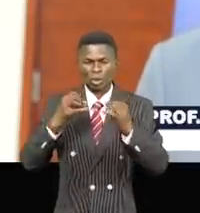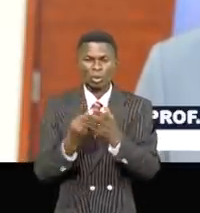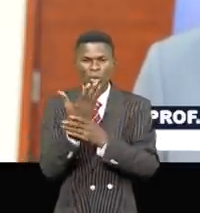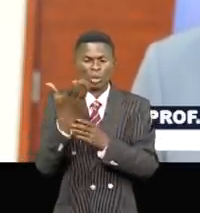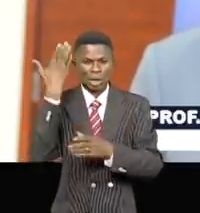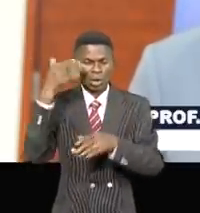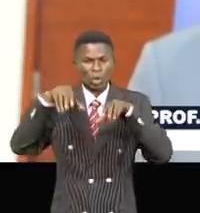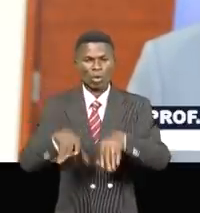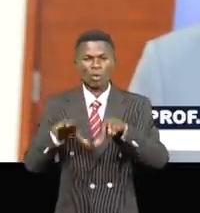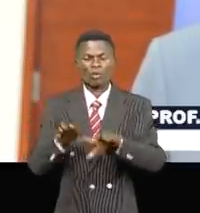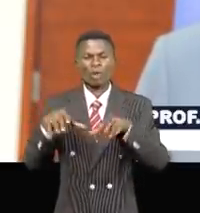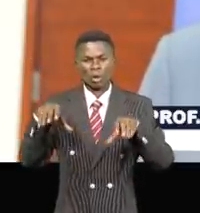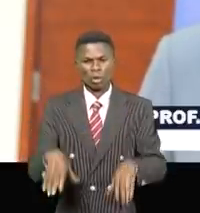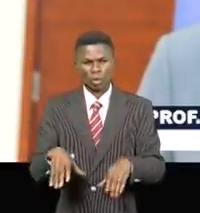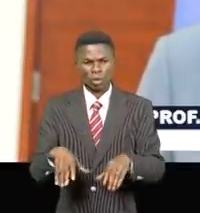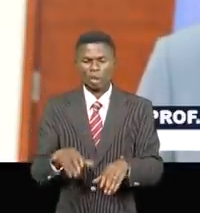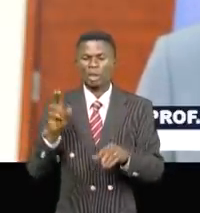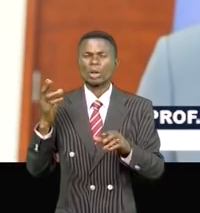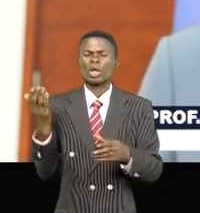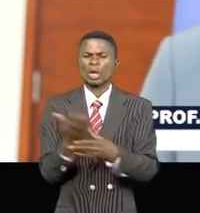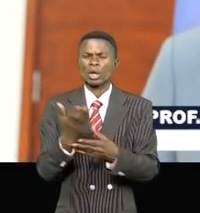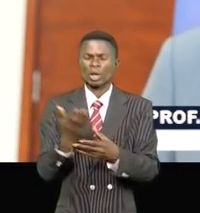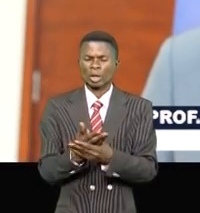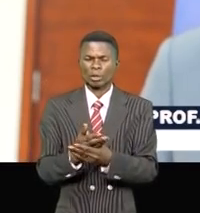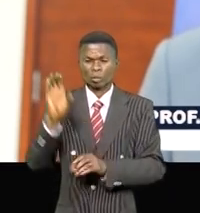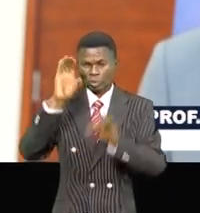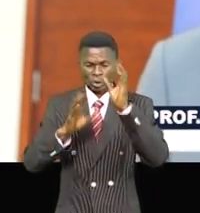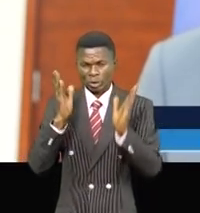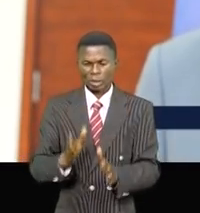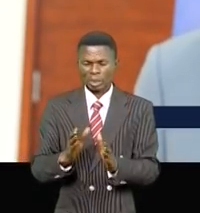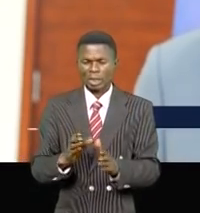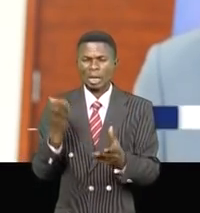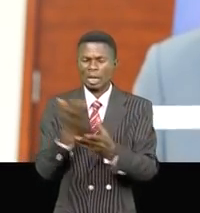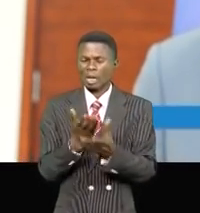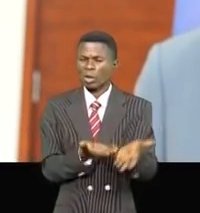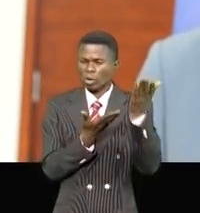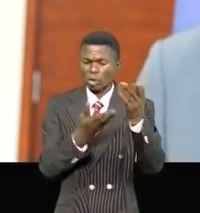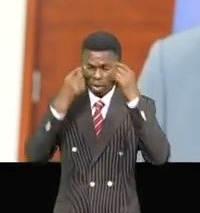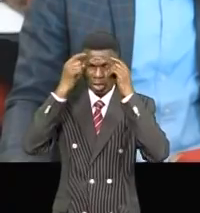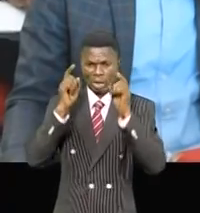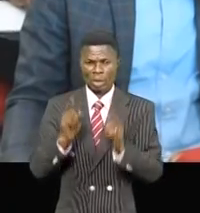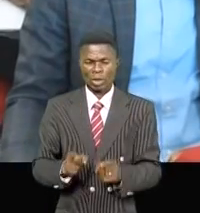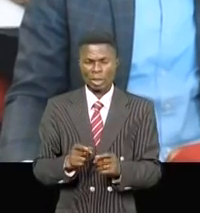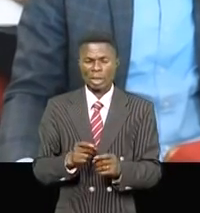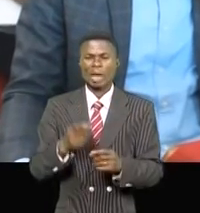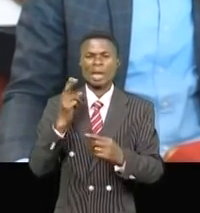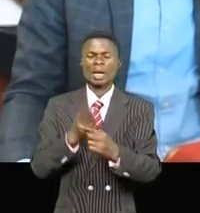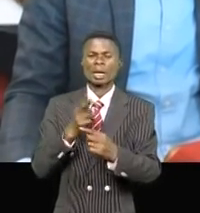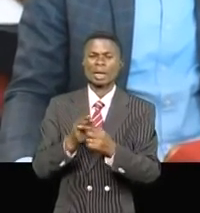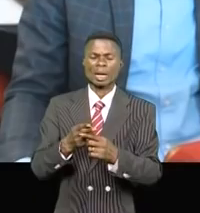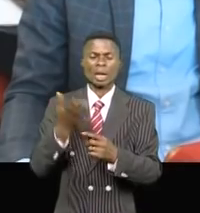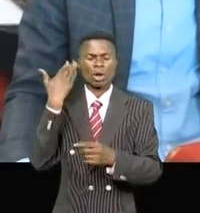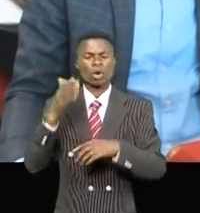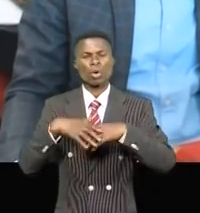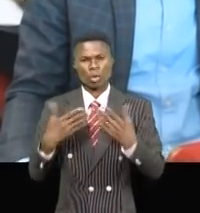eau du bassin du Congo, un outil scientifique et un outil d'aide à la prise de décision des gestions intégrées des ressources en